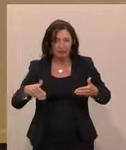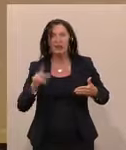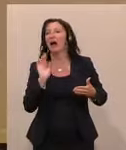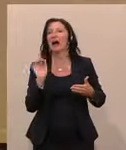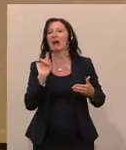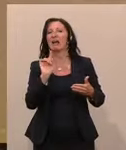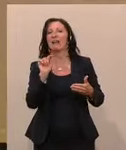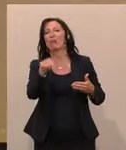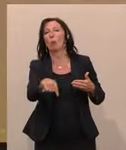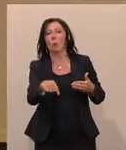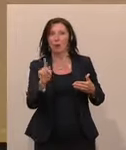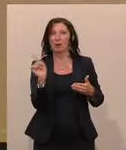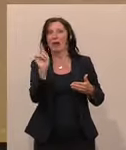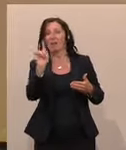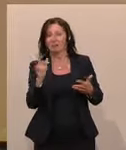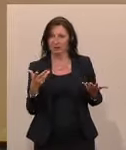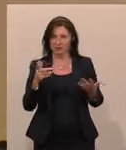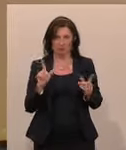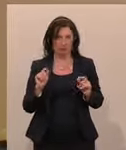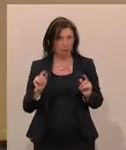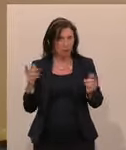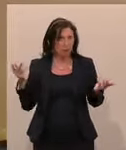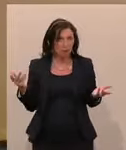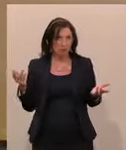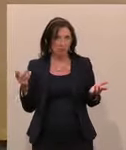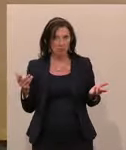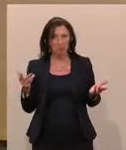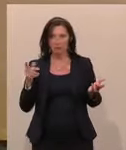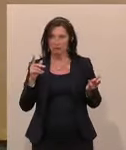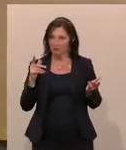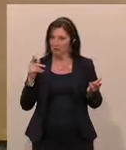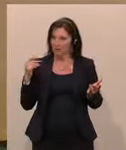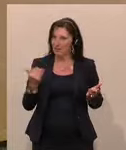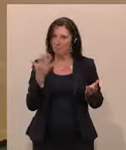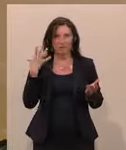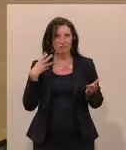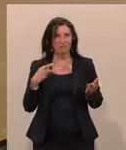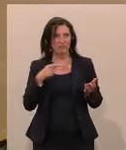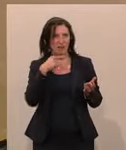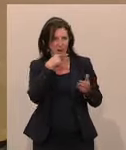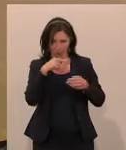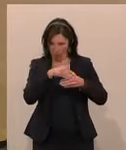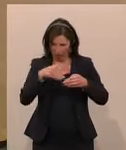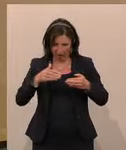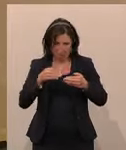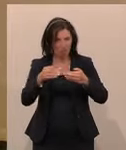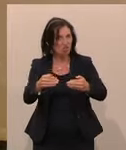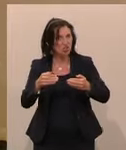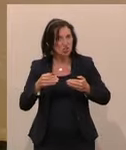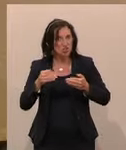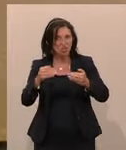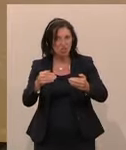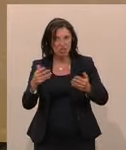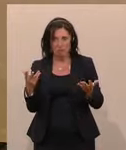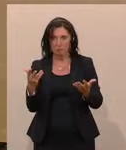nicht. Die Distanzierungen führen erstens, also nicht die Distanzierungen, aber diese Verschiebung der roten Linien führt erstens dazu, dass es eine Vergiftung